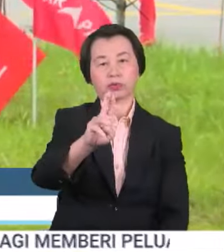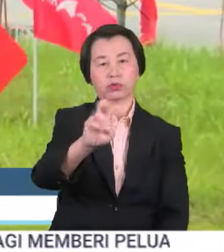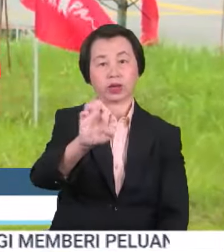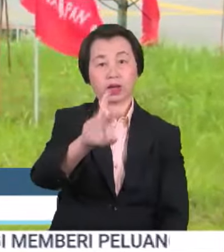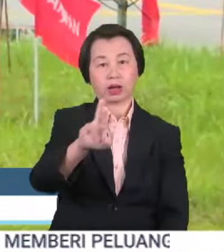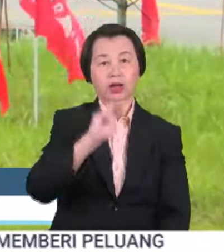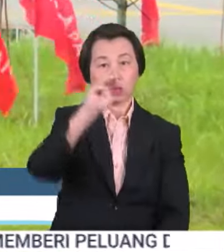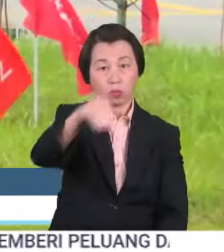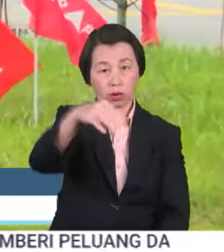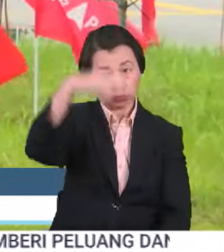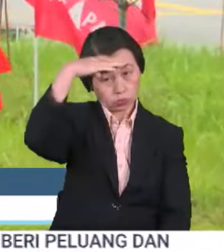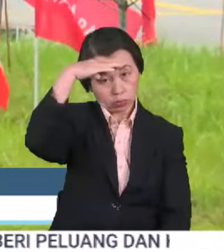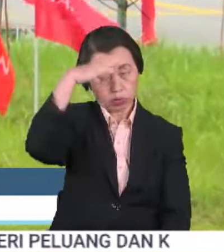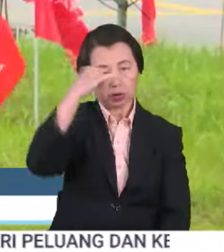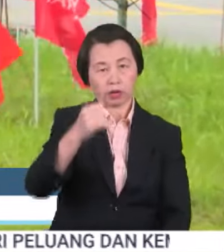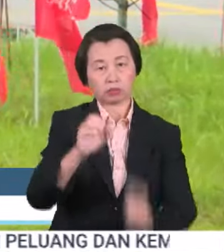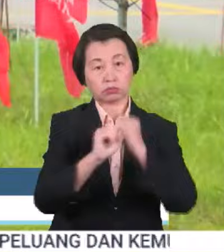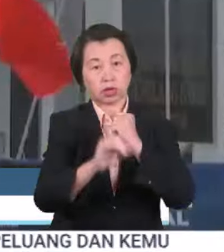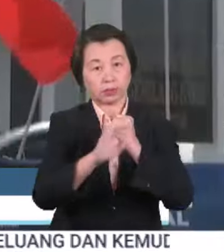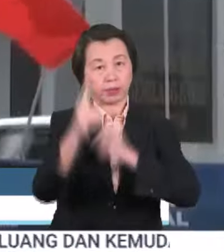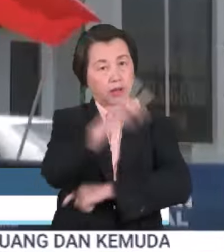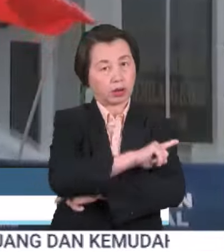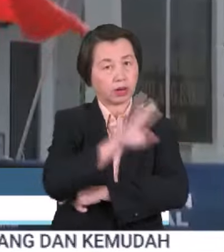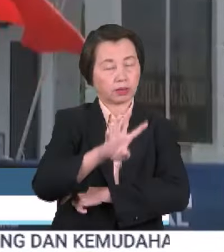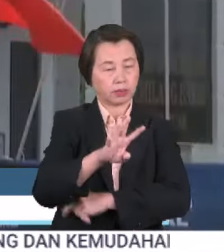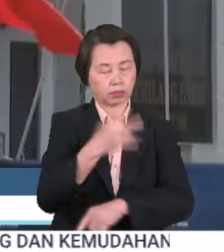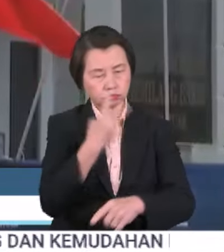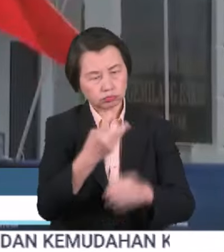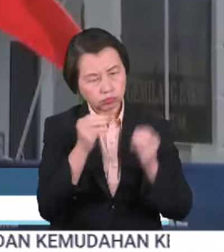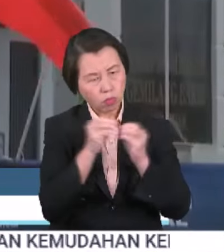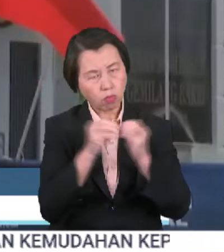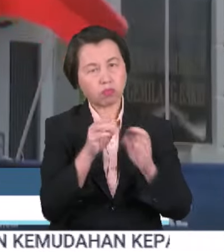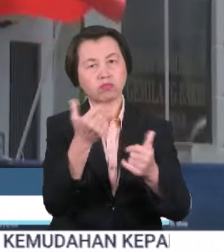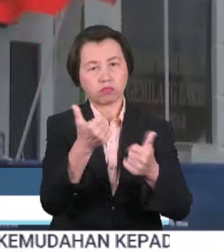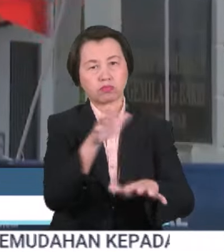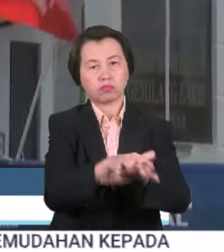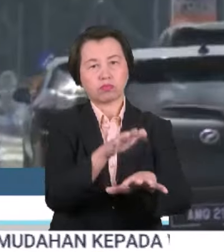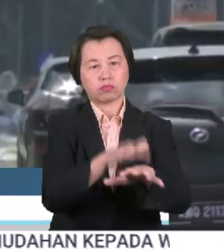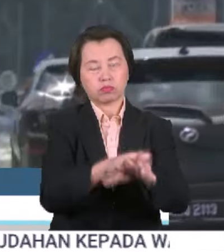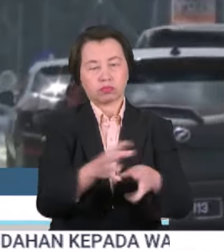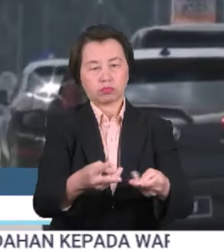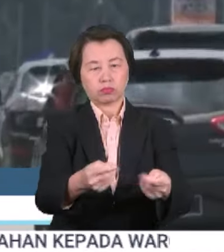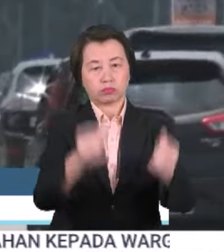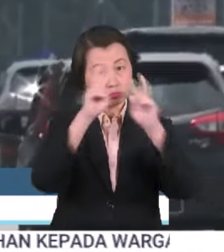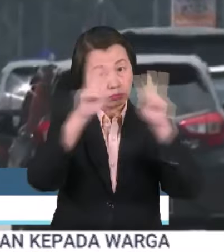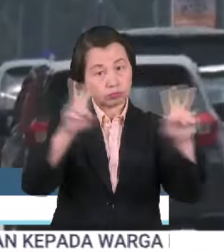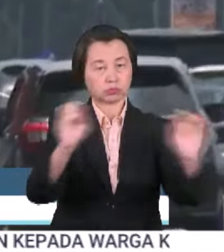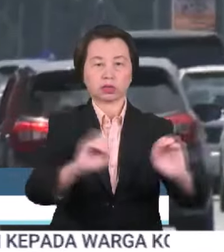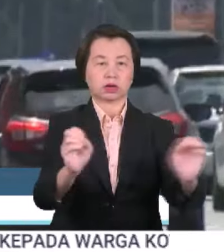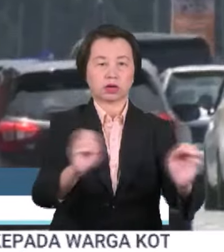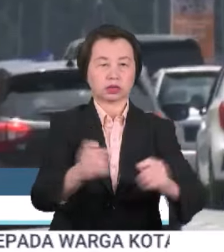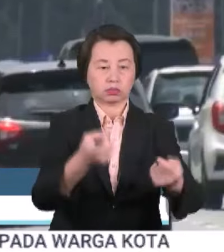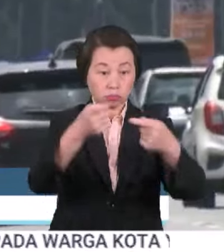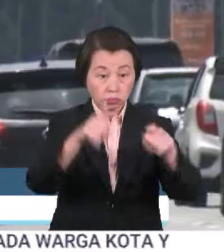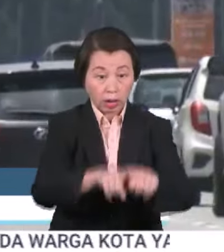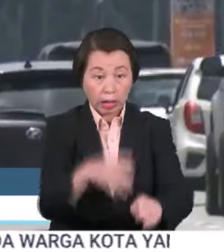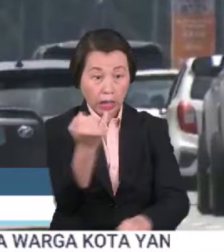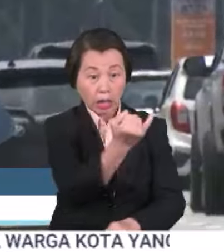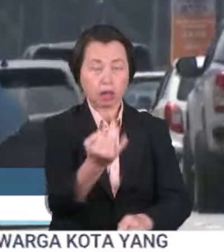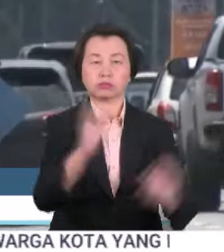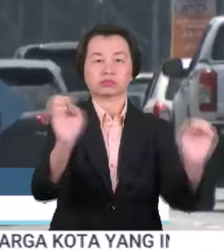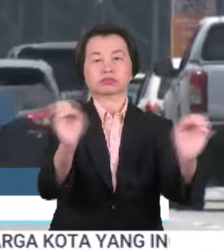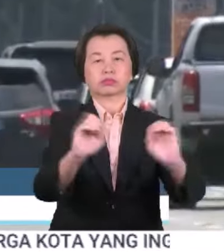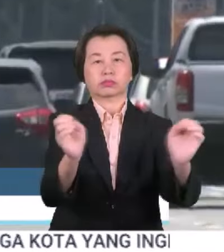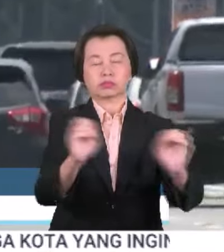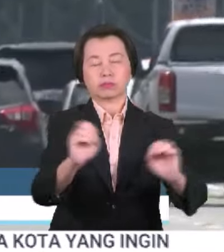yang memasuki hari keempat ini dilihat semakin meriah dan berjalan lancar serta harmoni tanpa berlakunya insiden yang tidak